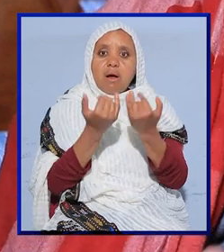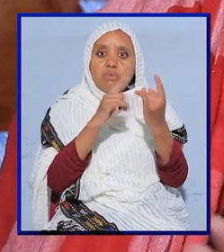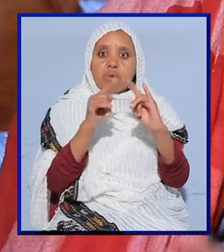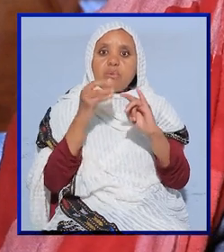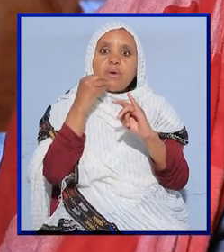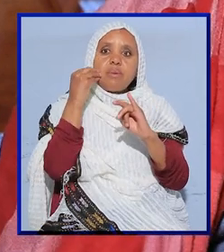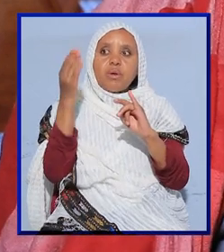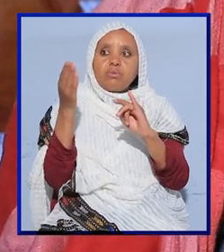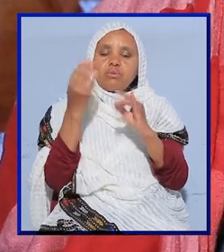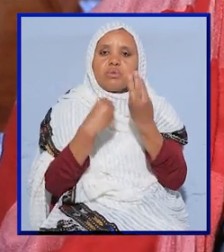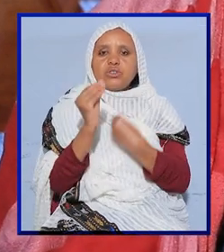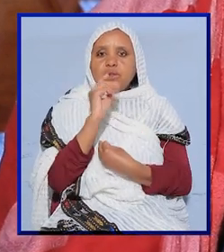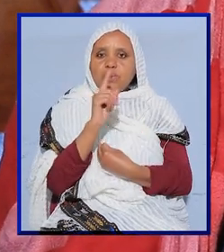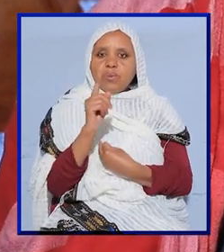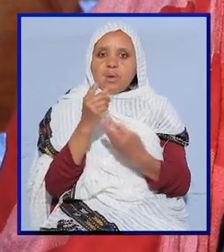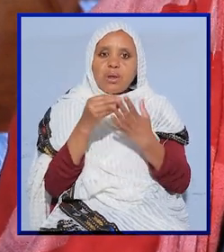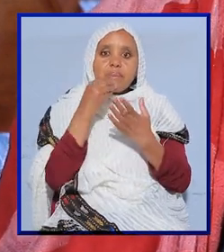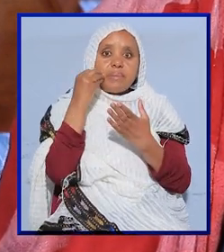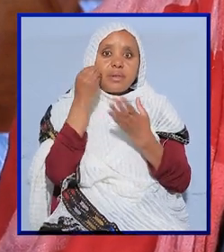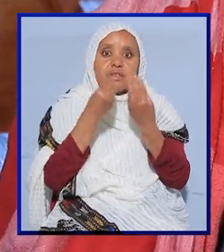በዛ ላይ አሁን ደግሞ